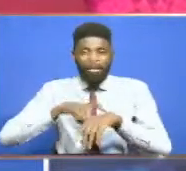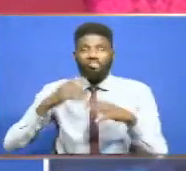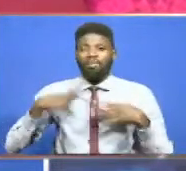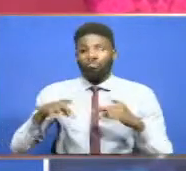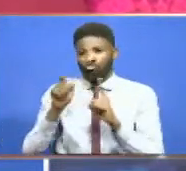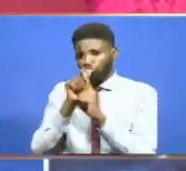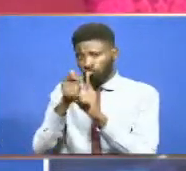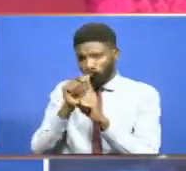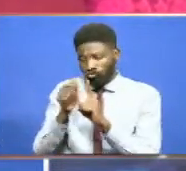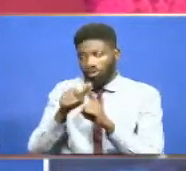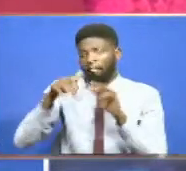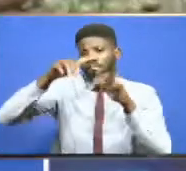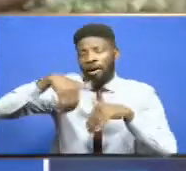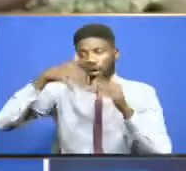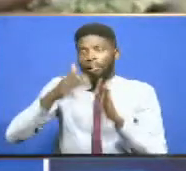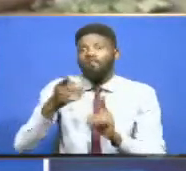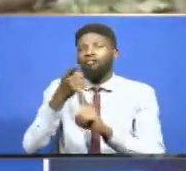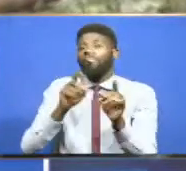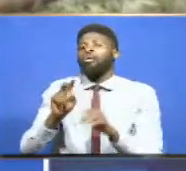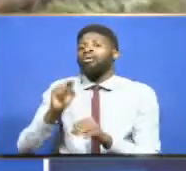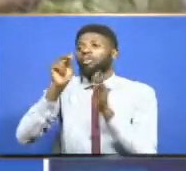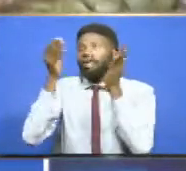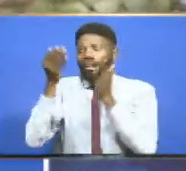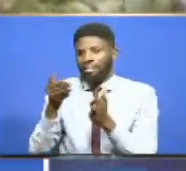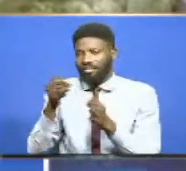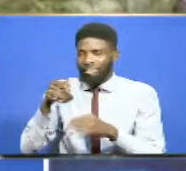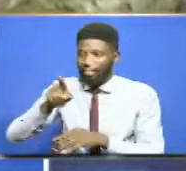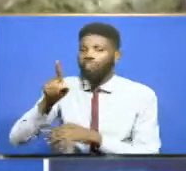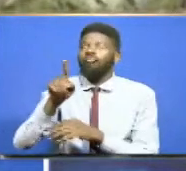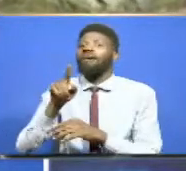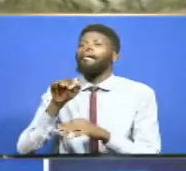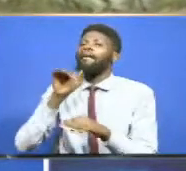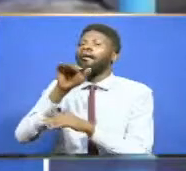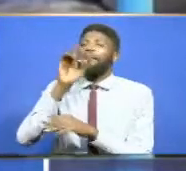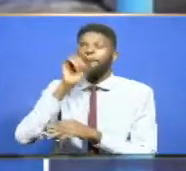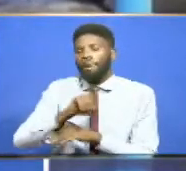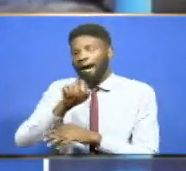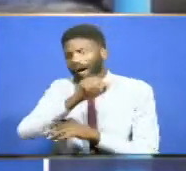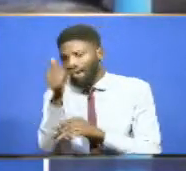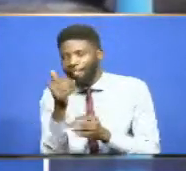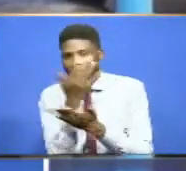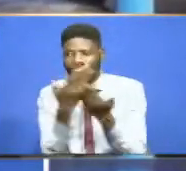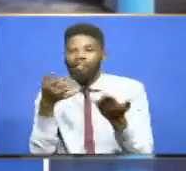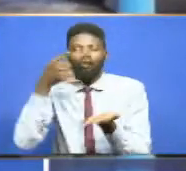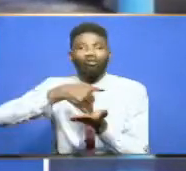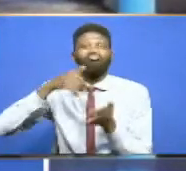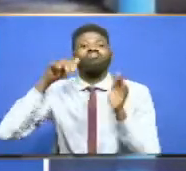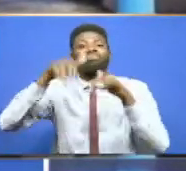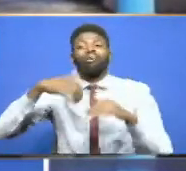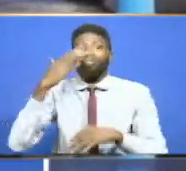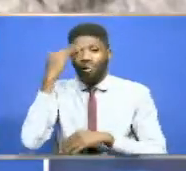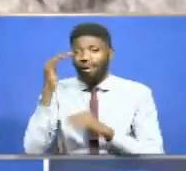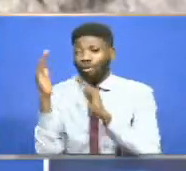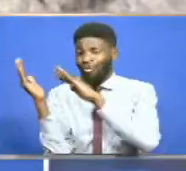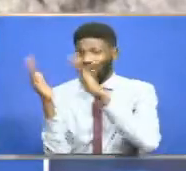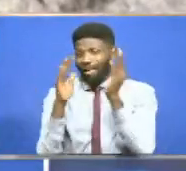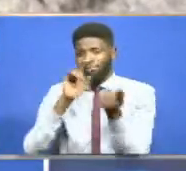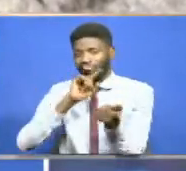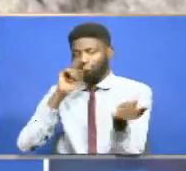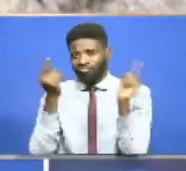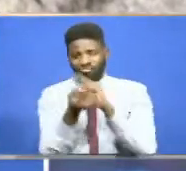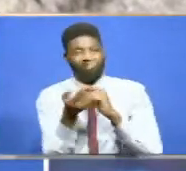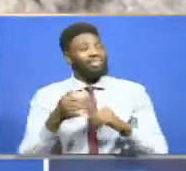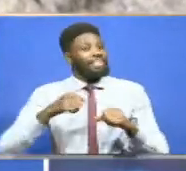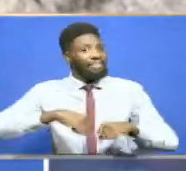eneo la North Rift wakihimizwa kujihusisha na wakulima wa mazao mengine kutokana na mabadiliko ya hali ya anga. Mwenyekiti wa chama cha wakulima